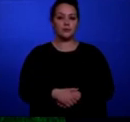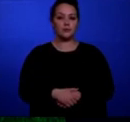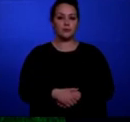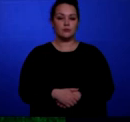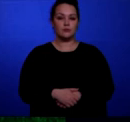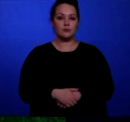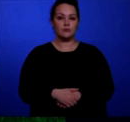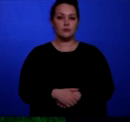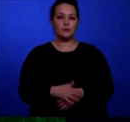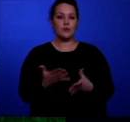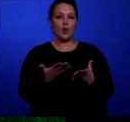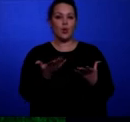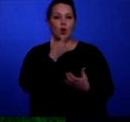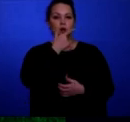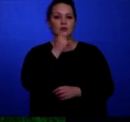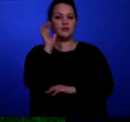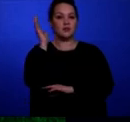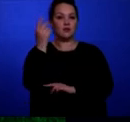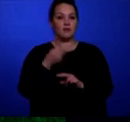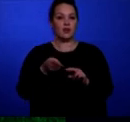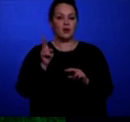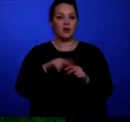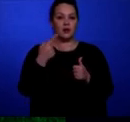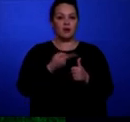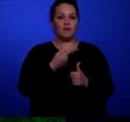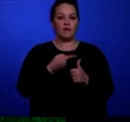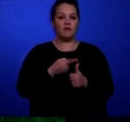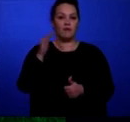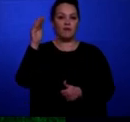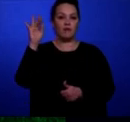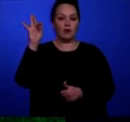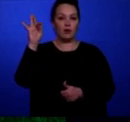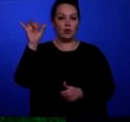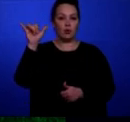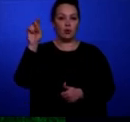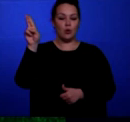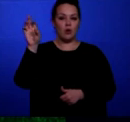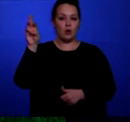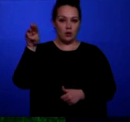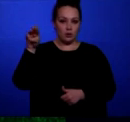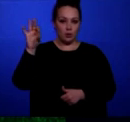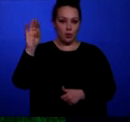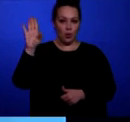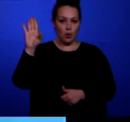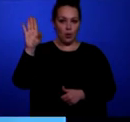Какое красивое дерево! Это фруктовое дерево яблоня.